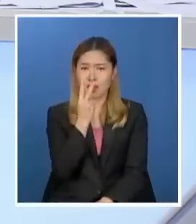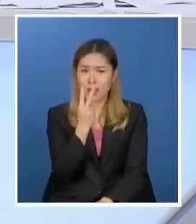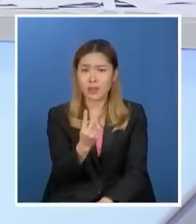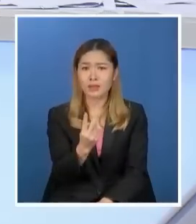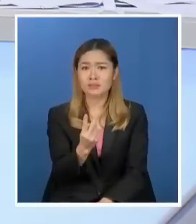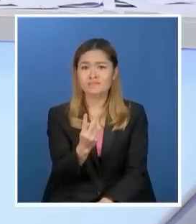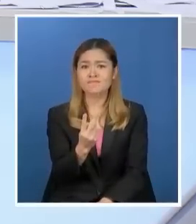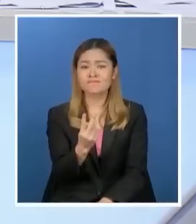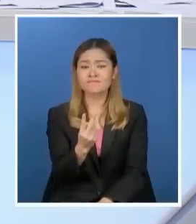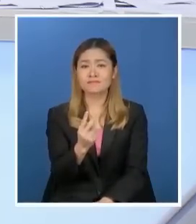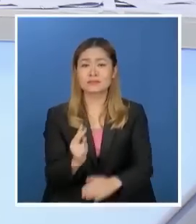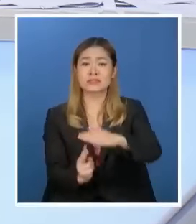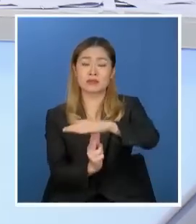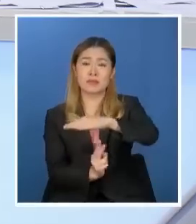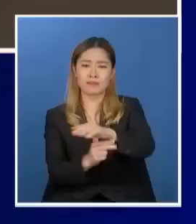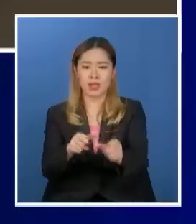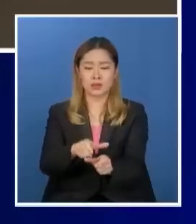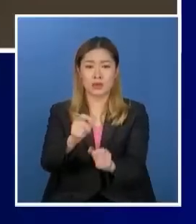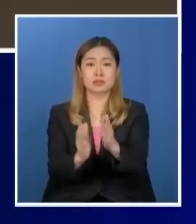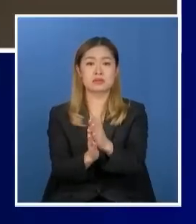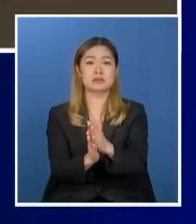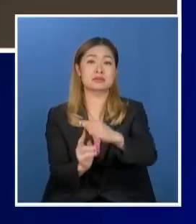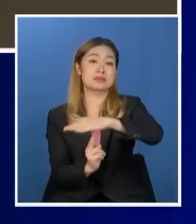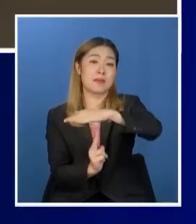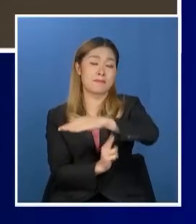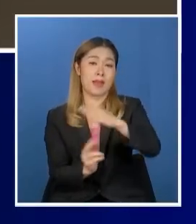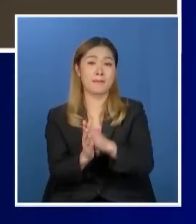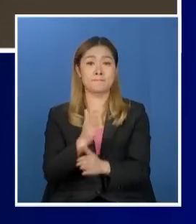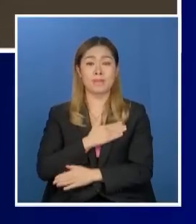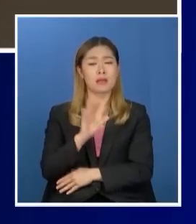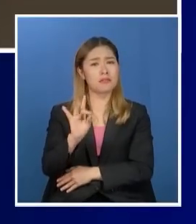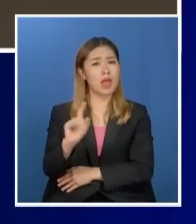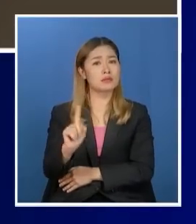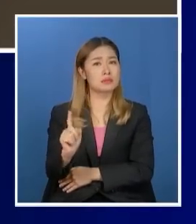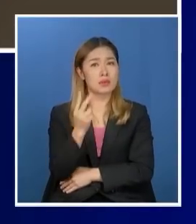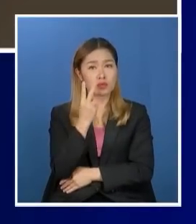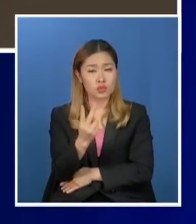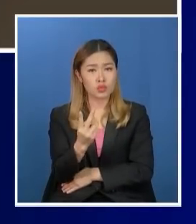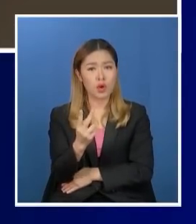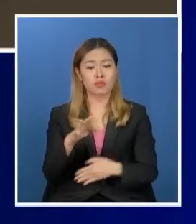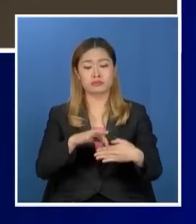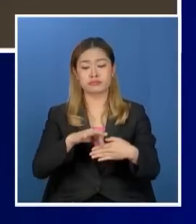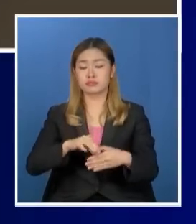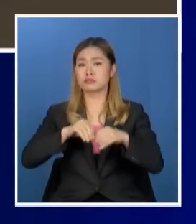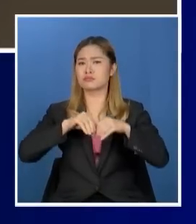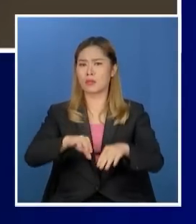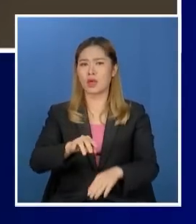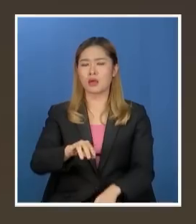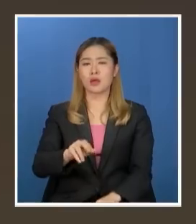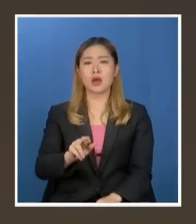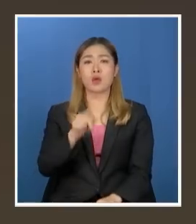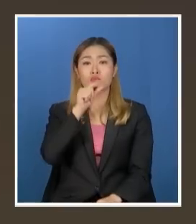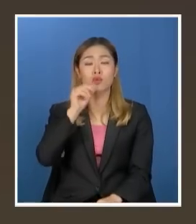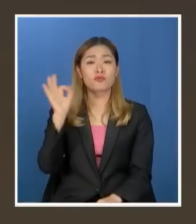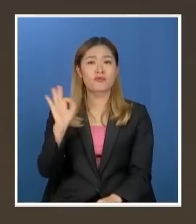ปรากฏขึ้นมาบนเสาของสะพานพระราม 8ลองดูภาพนี้แล้วคนที่โพสต์เอาไว้ทวิตข้อ